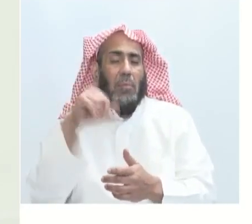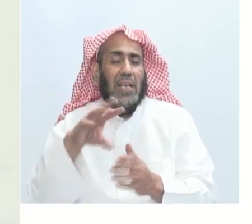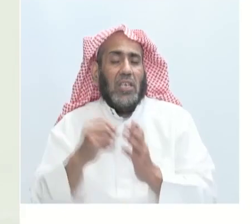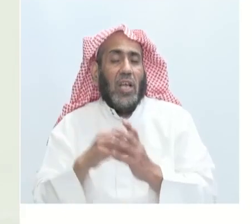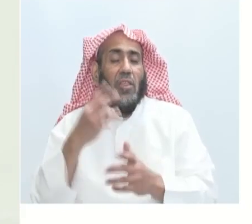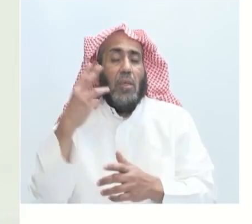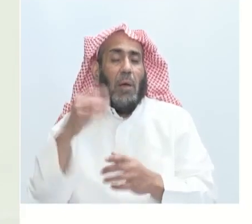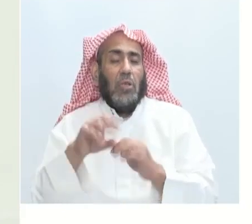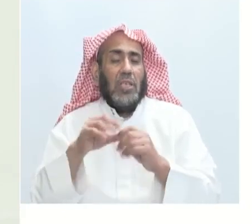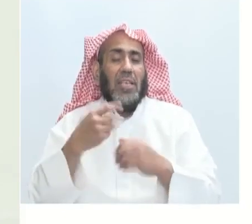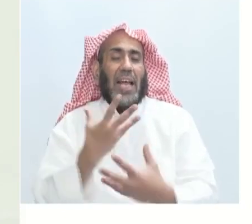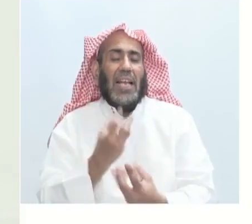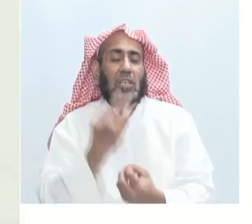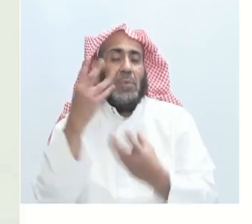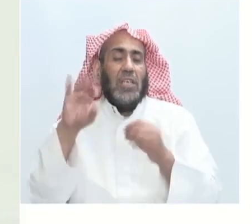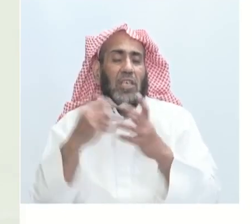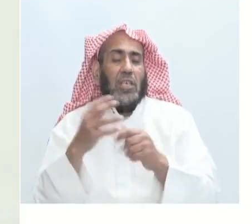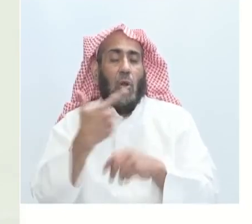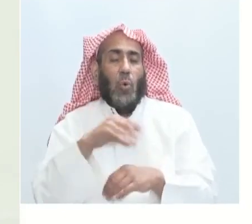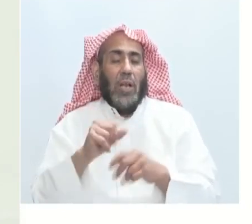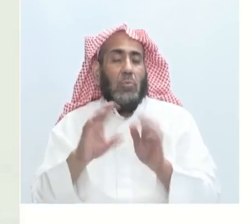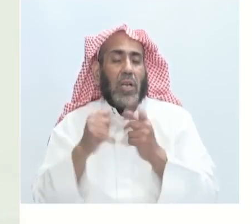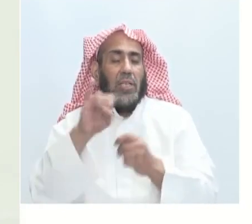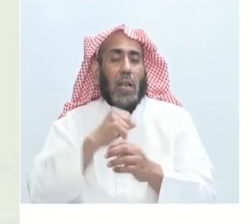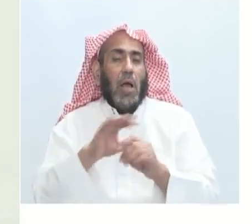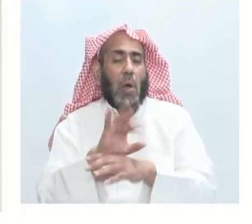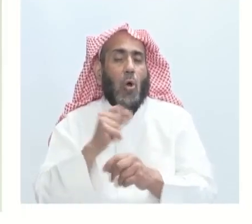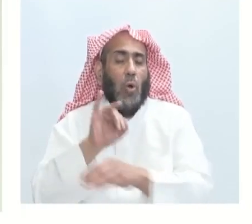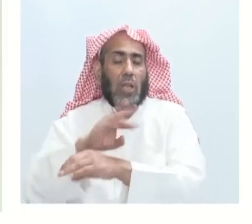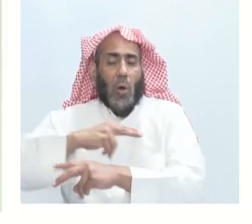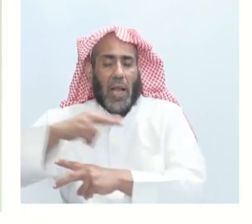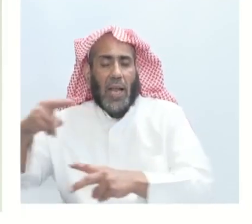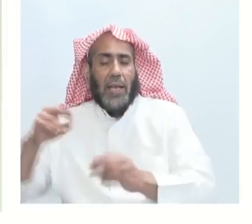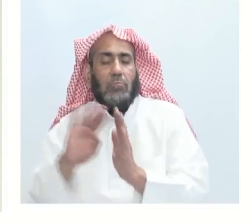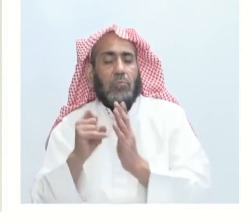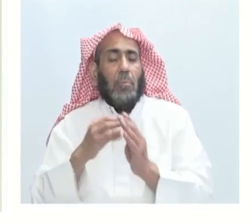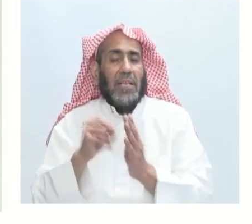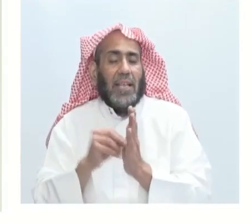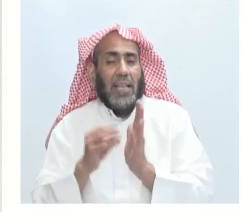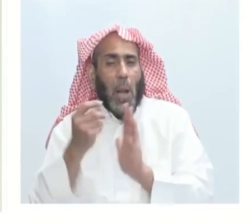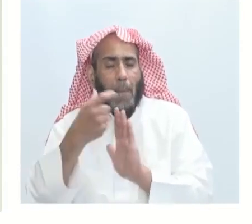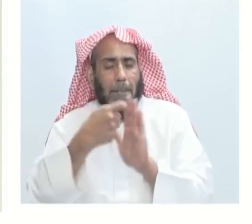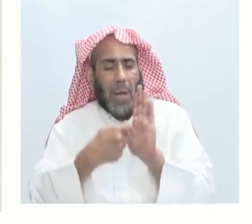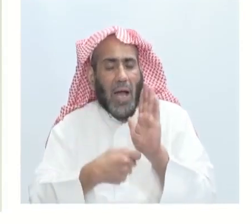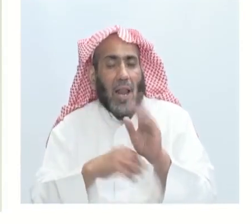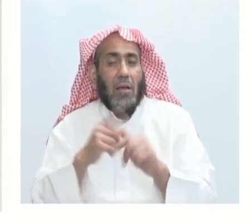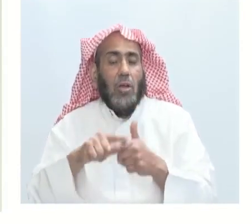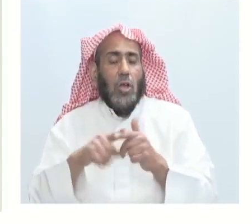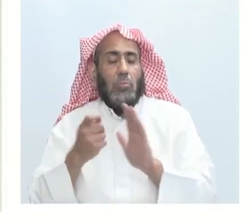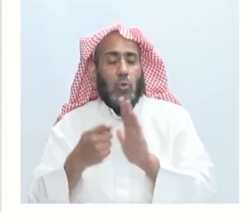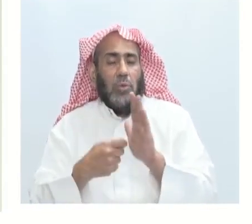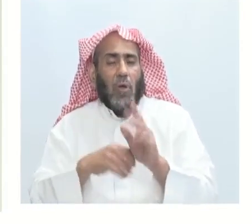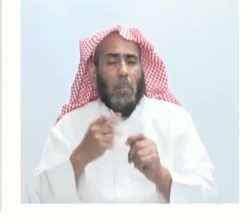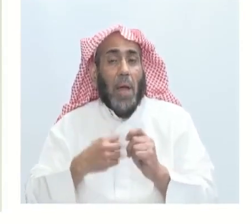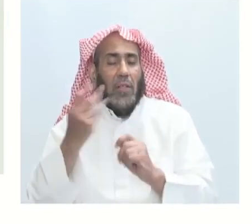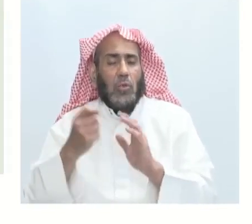ثمان مؤسسات منها الجزيره والرياض ومجله الامامه والدعوه الى اخره تميزت طبعا ه المقاله في هذه المرحله الثانيه بالاسلوب الصحفي البحث